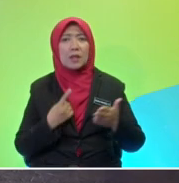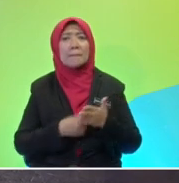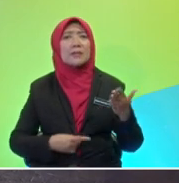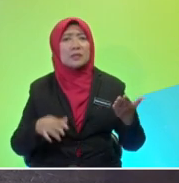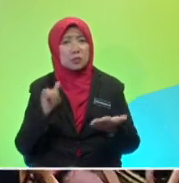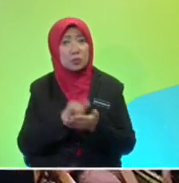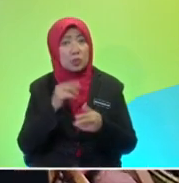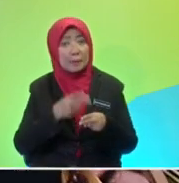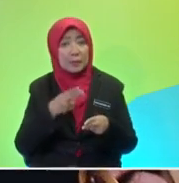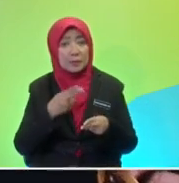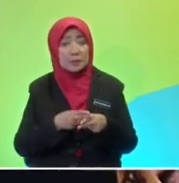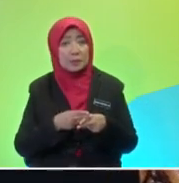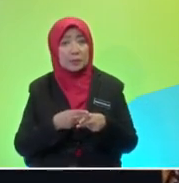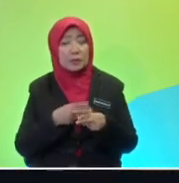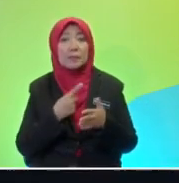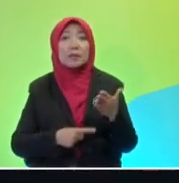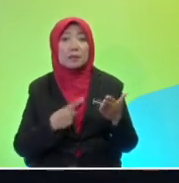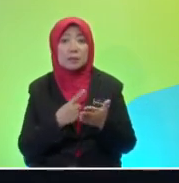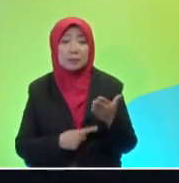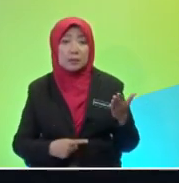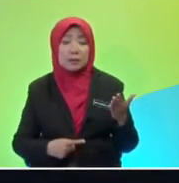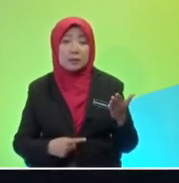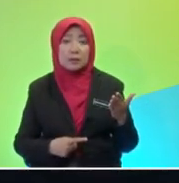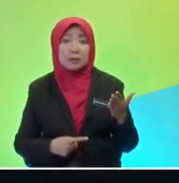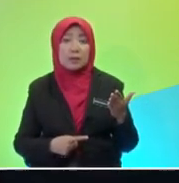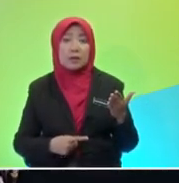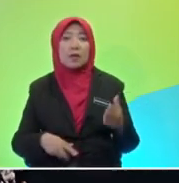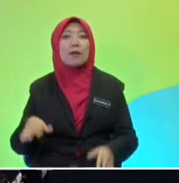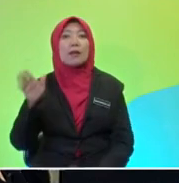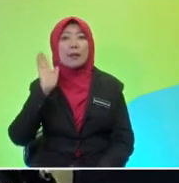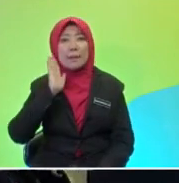itu apa ya murid ya ini adalah lebah